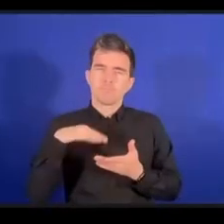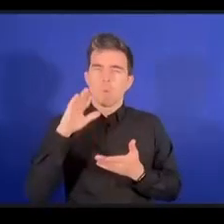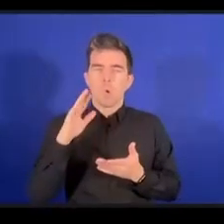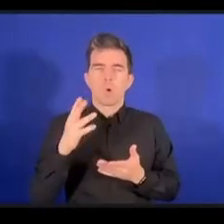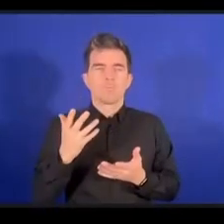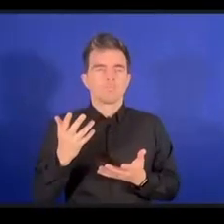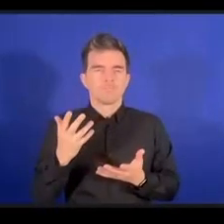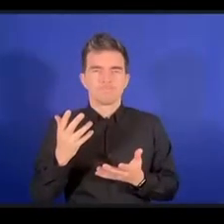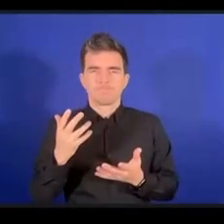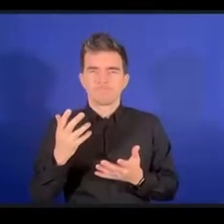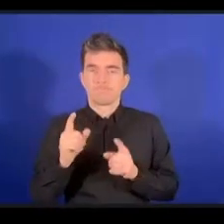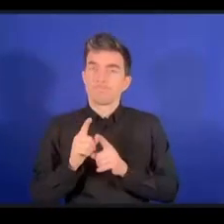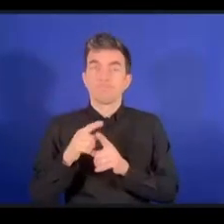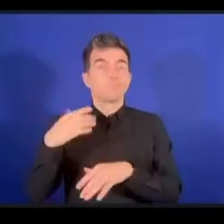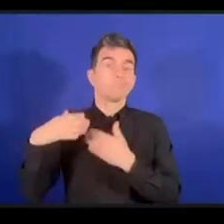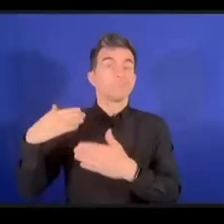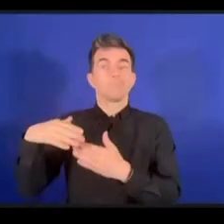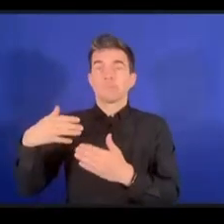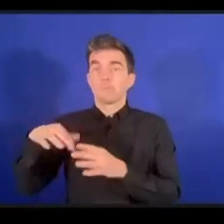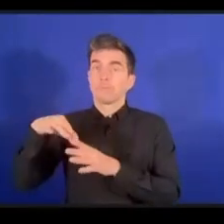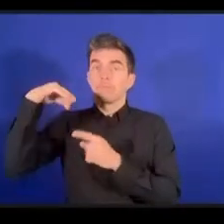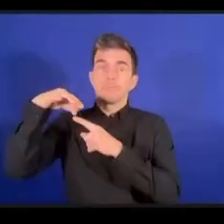如果 IGF